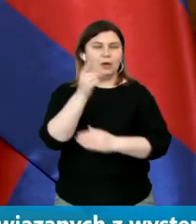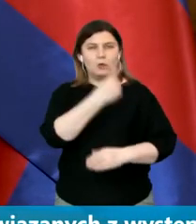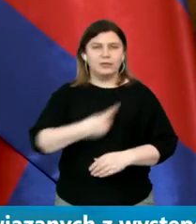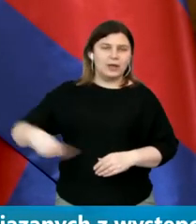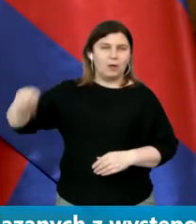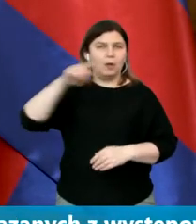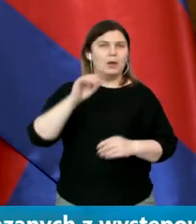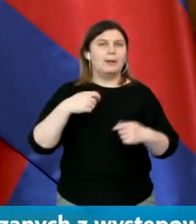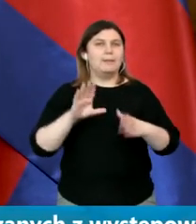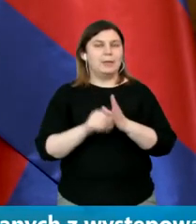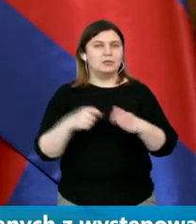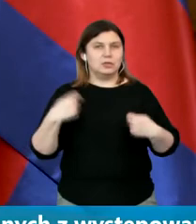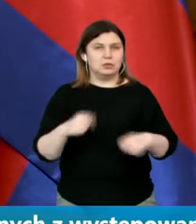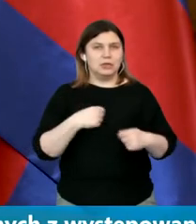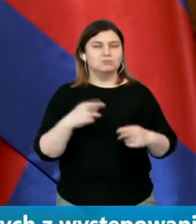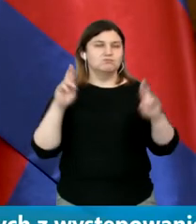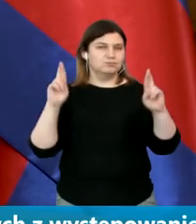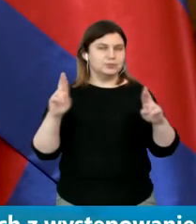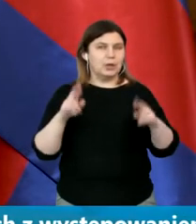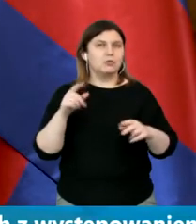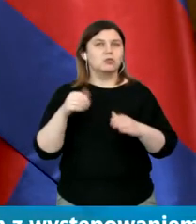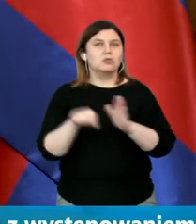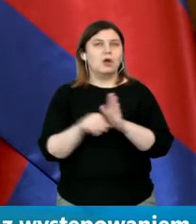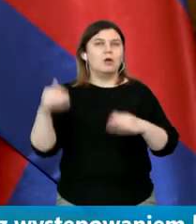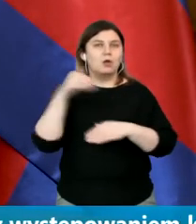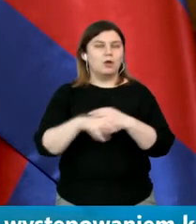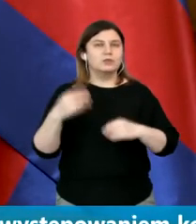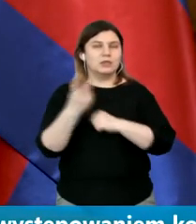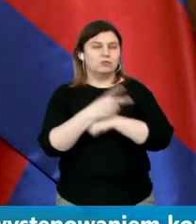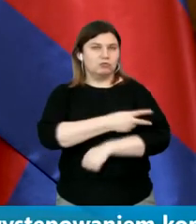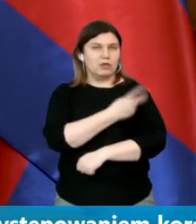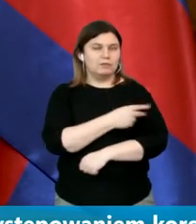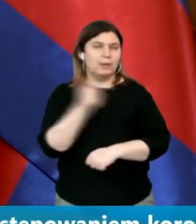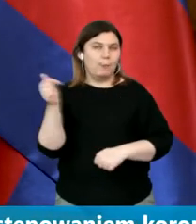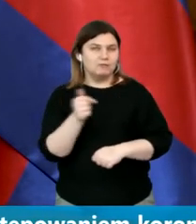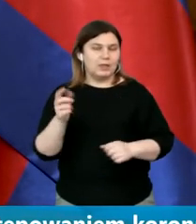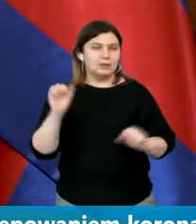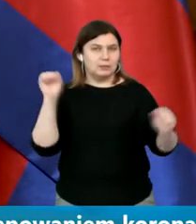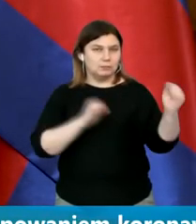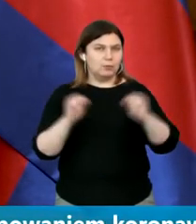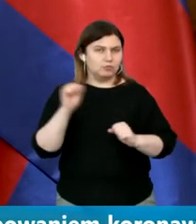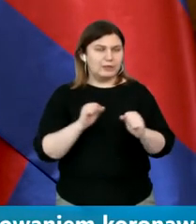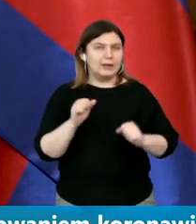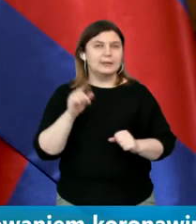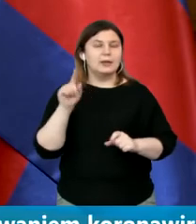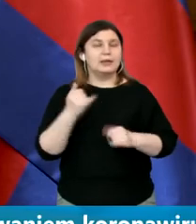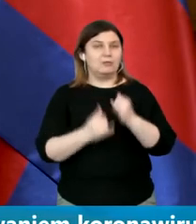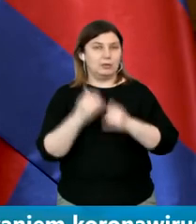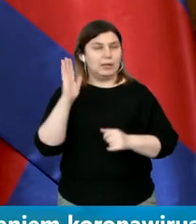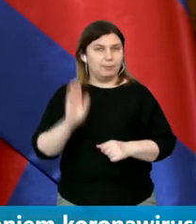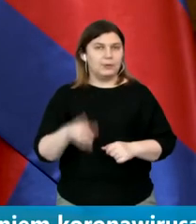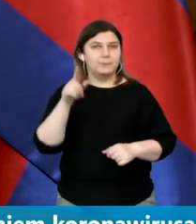No, trzymamy za słowo, do końca czerwca powinien być ogłoszony przetarg, zobaczymy, czy tak się stanie. Jeśli tak, to rzeczywiście budowa